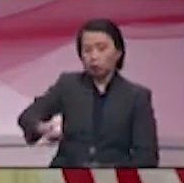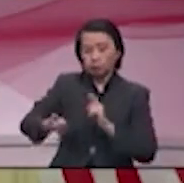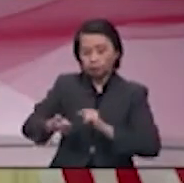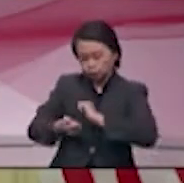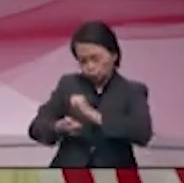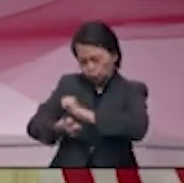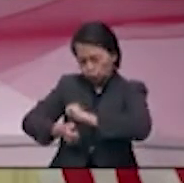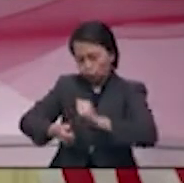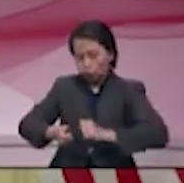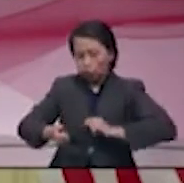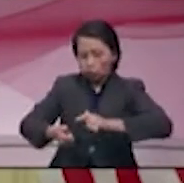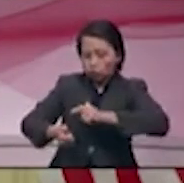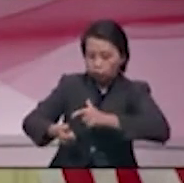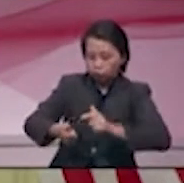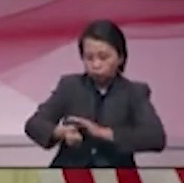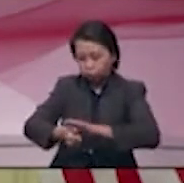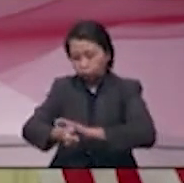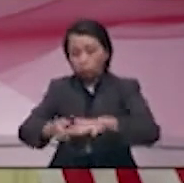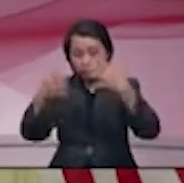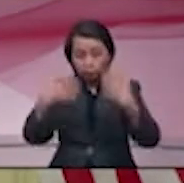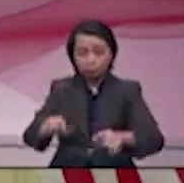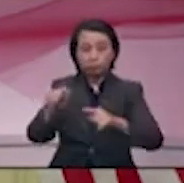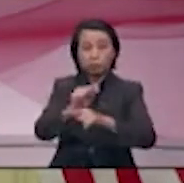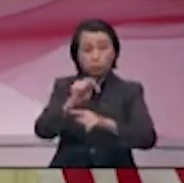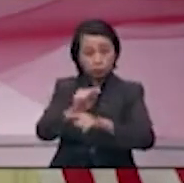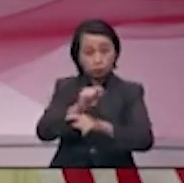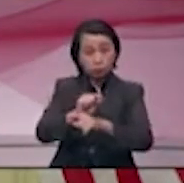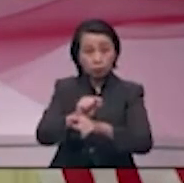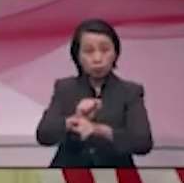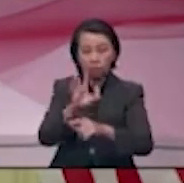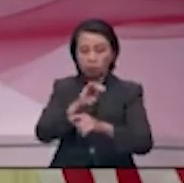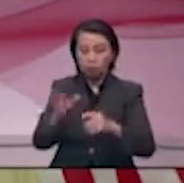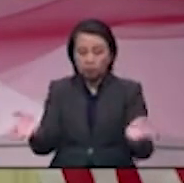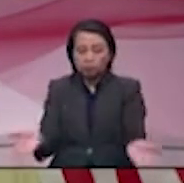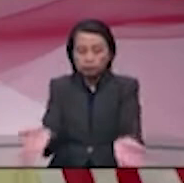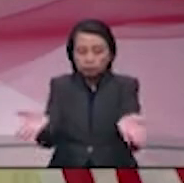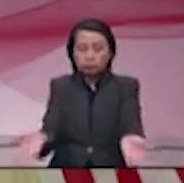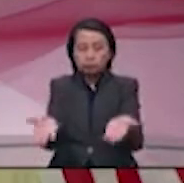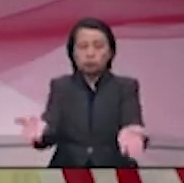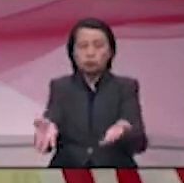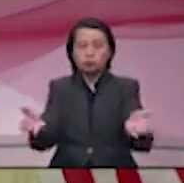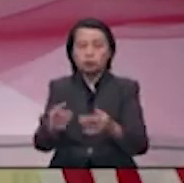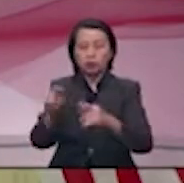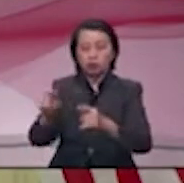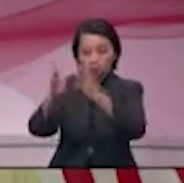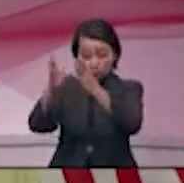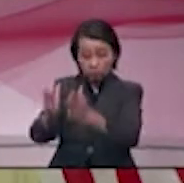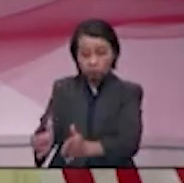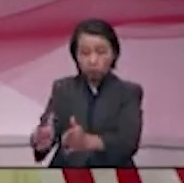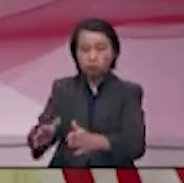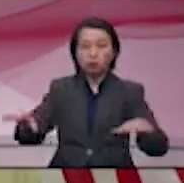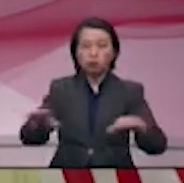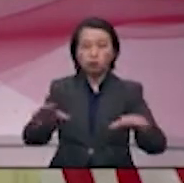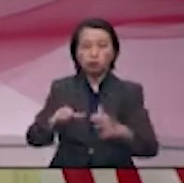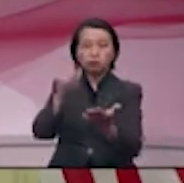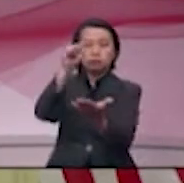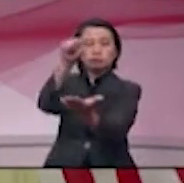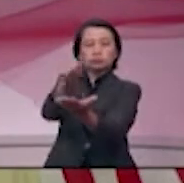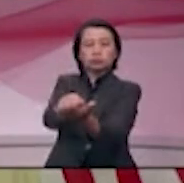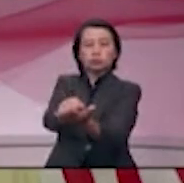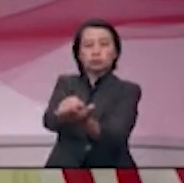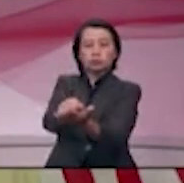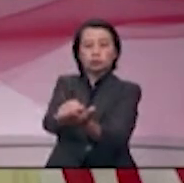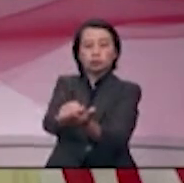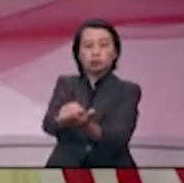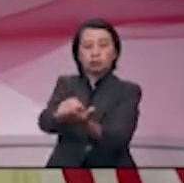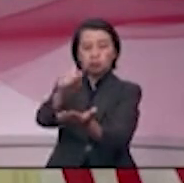dibersihin dirinya comment selepas sejak penggunaan menggalakkan penggunaan membuat tempahan